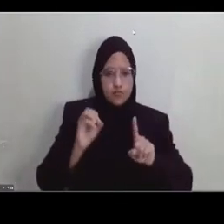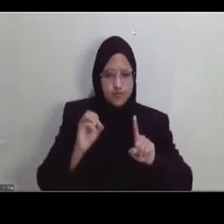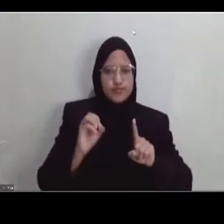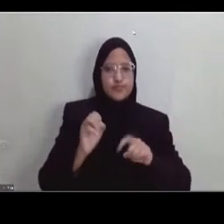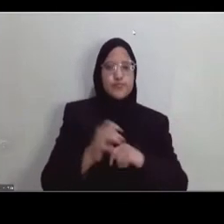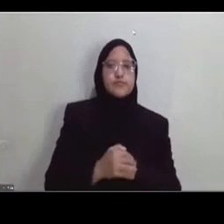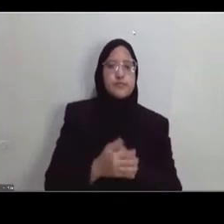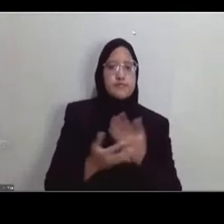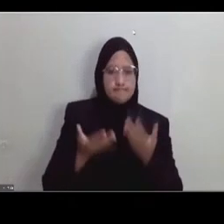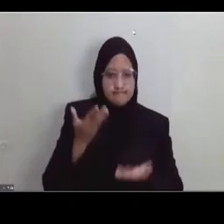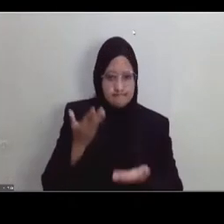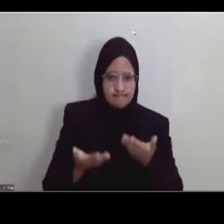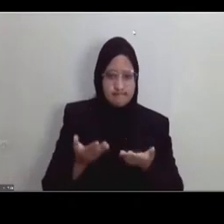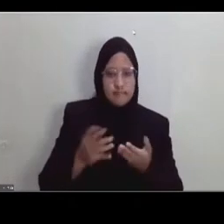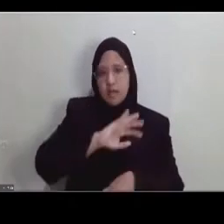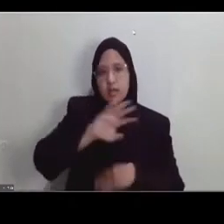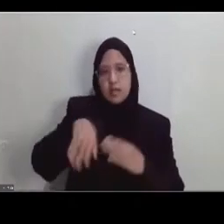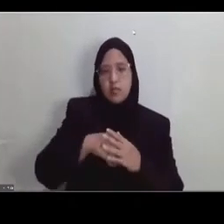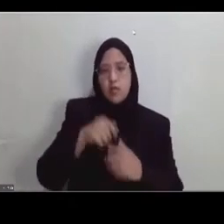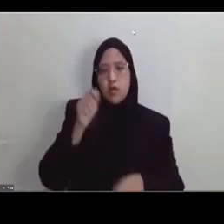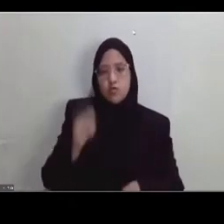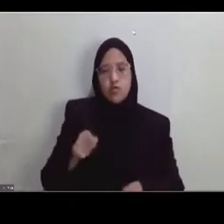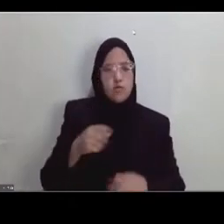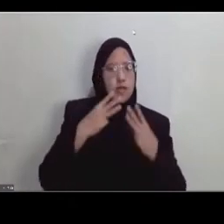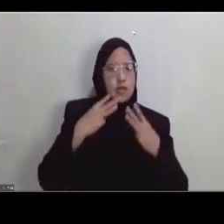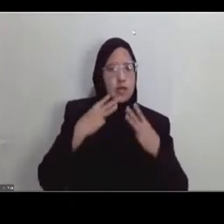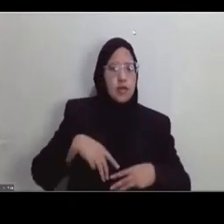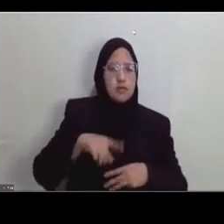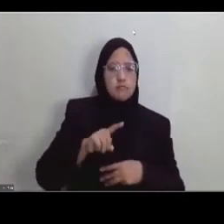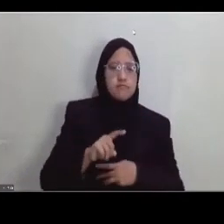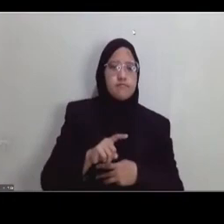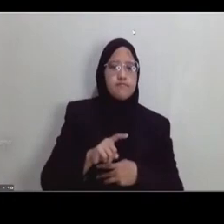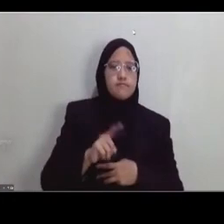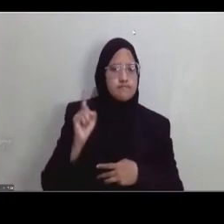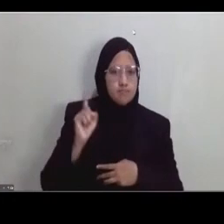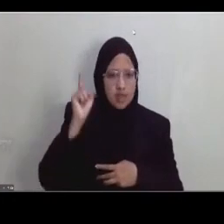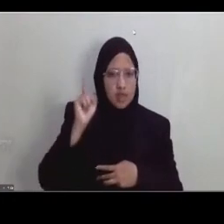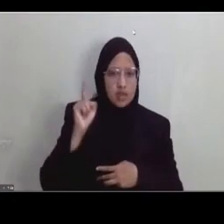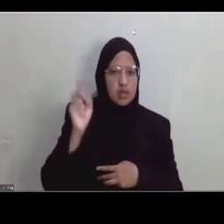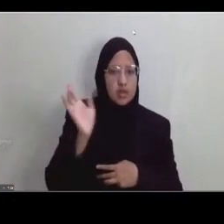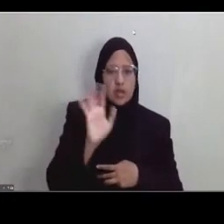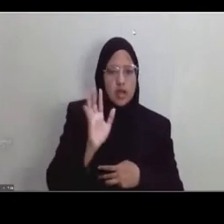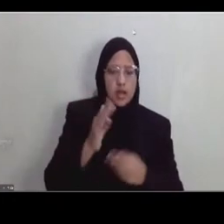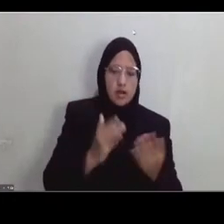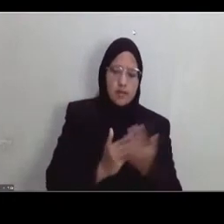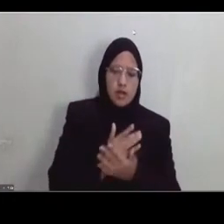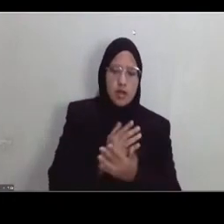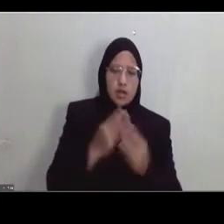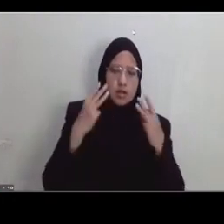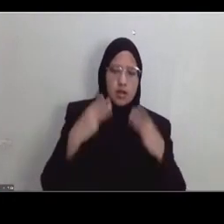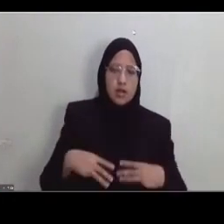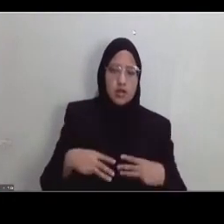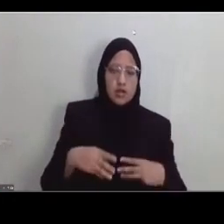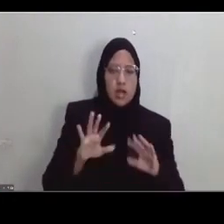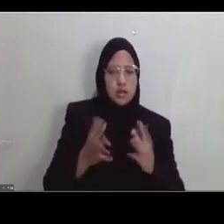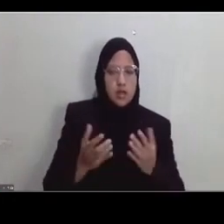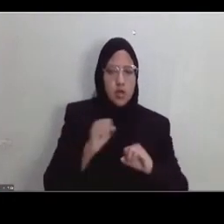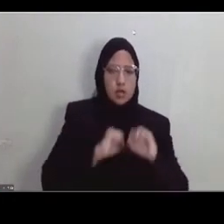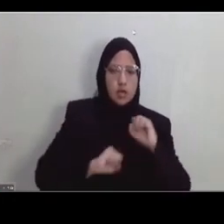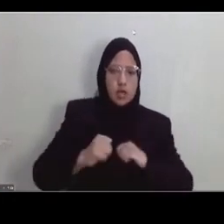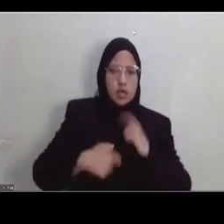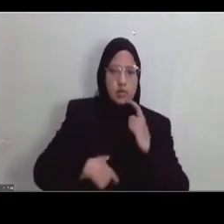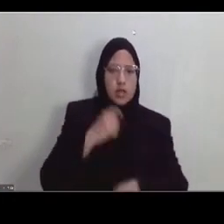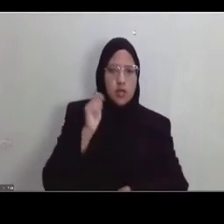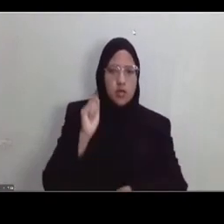pertimbangan hukum dan etika di atas telah ternyata tidak terdapat pelanggaran kode etik dan perilaku hakim konstitusi atau Sapta